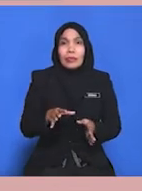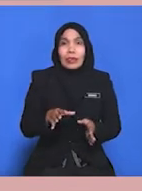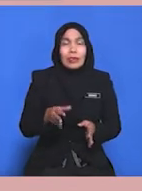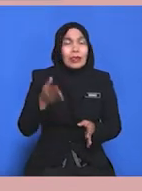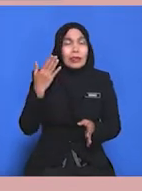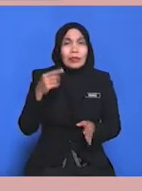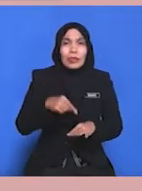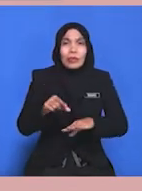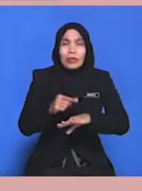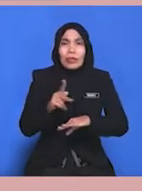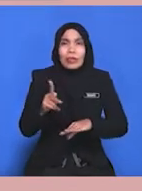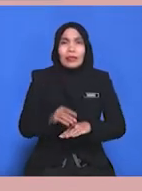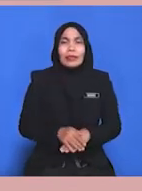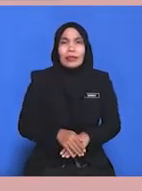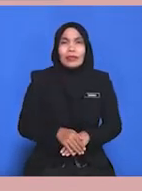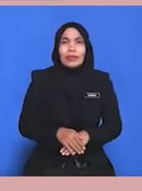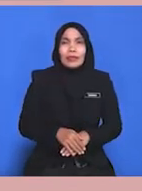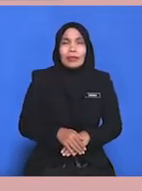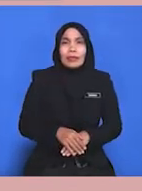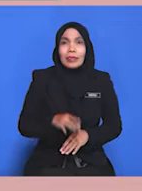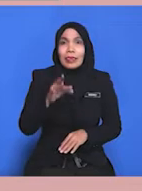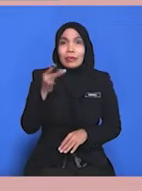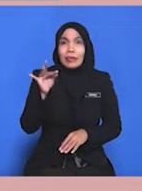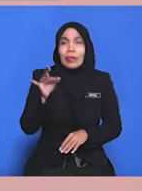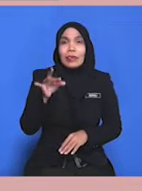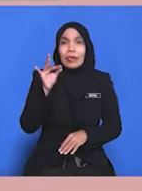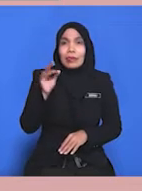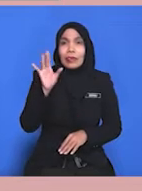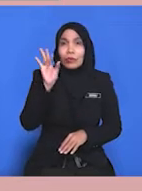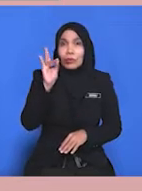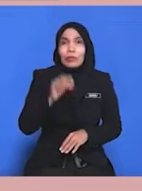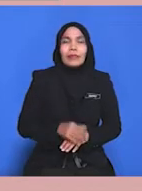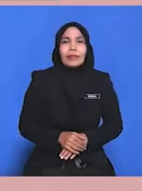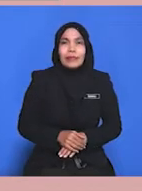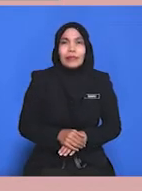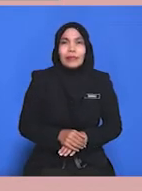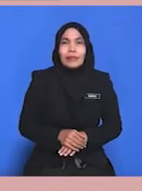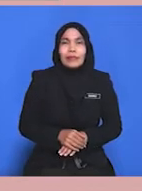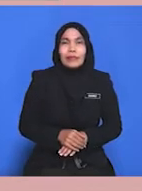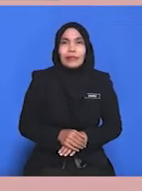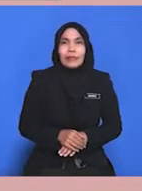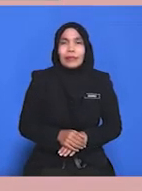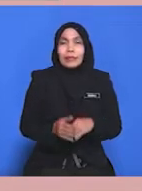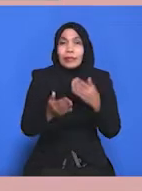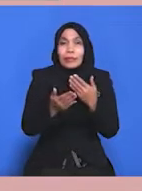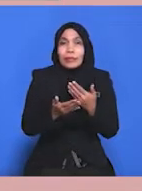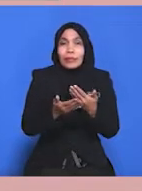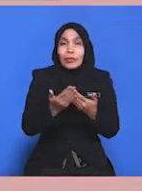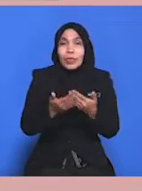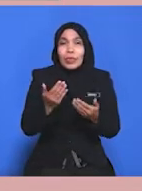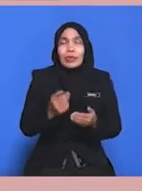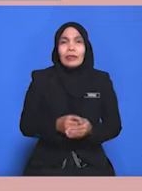mengapakah sistem pertandingan ini sangat popular? Ianya mudah dikendalikan,